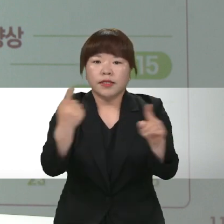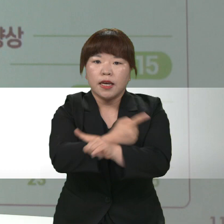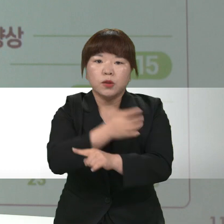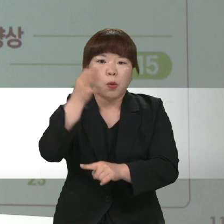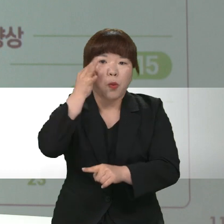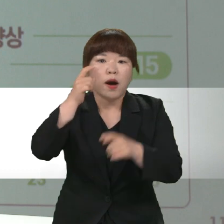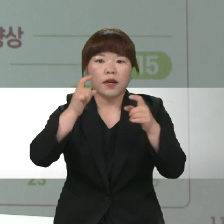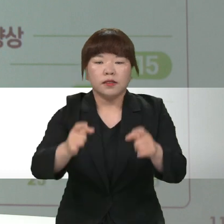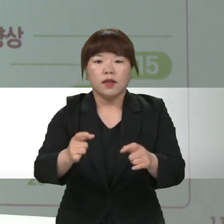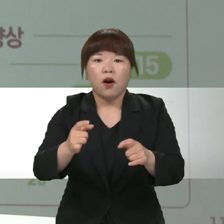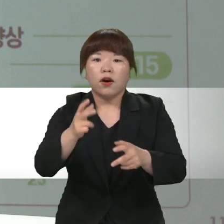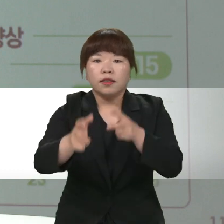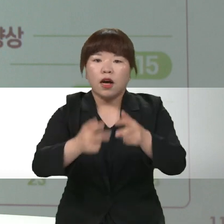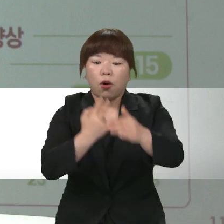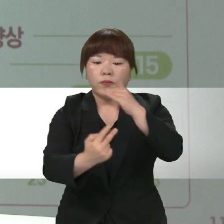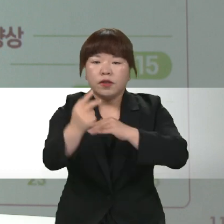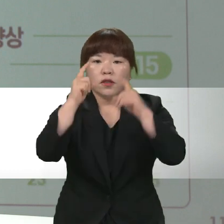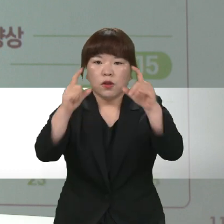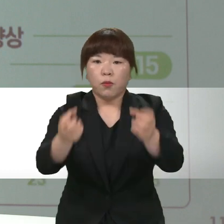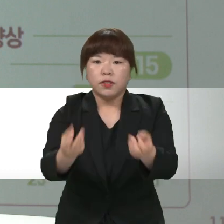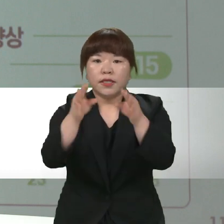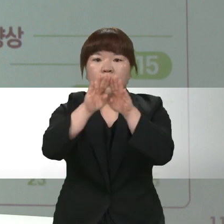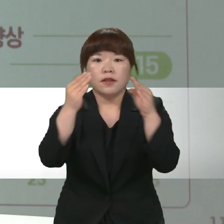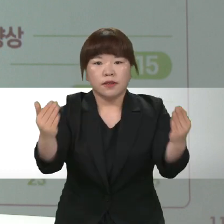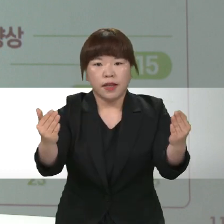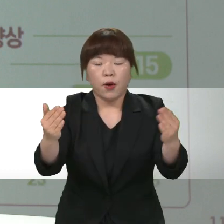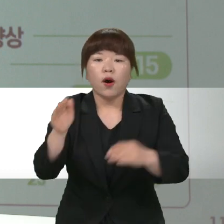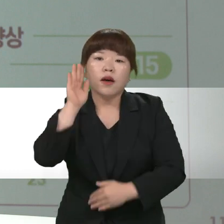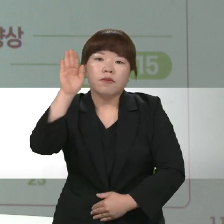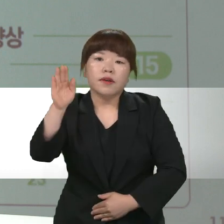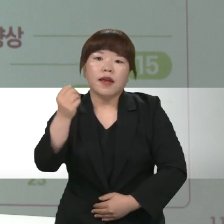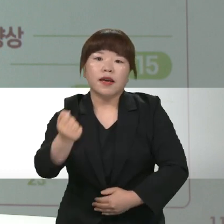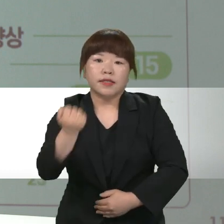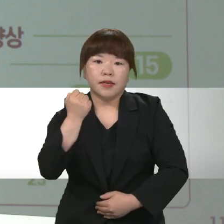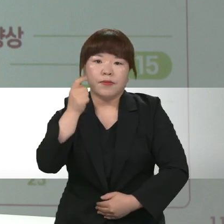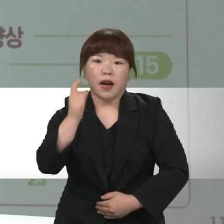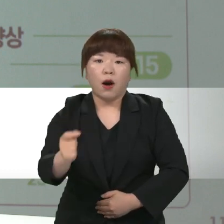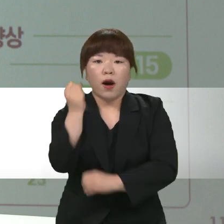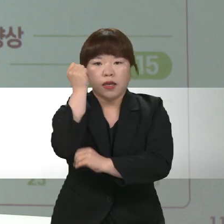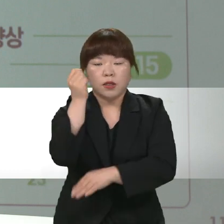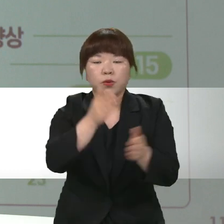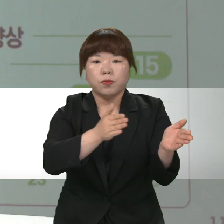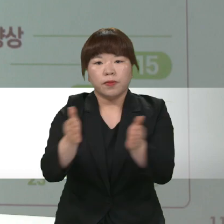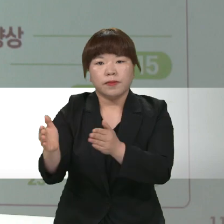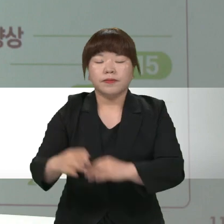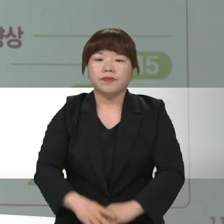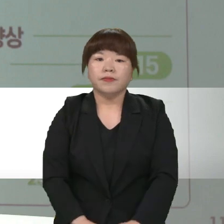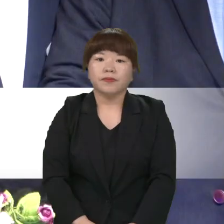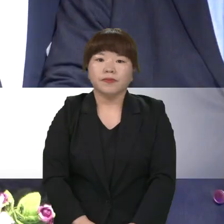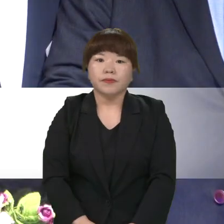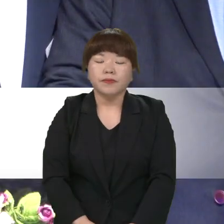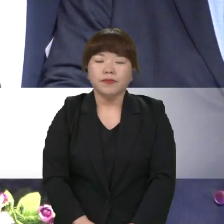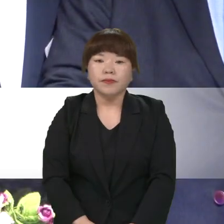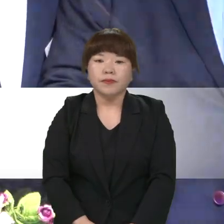권 사업 비전 선포식이 있었는데요 우리 산업단지 미래의 경쟁력 강화의 기틀을 마련합니다